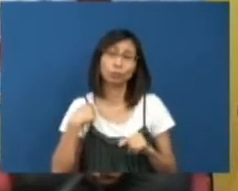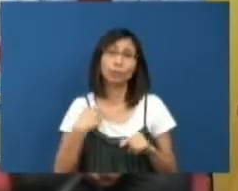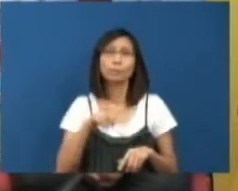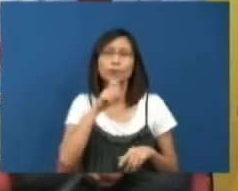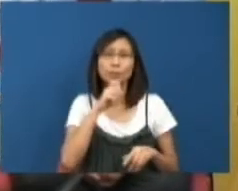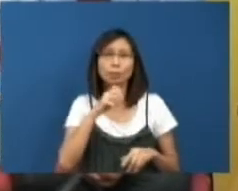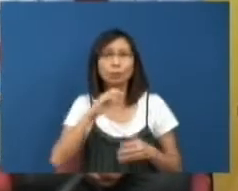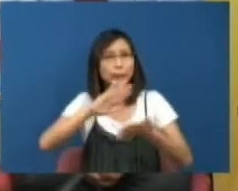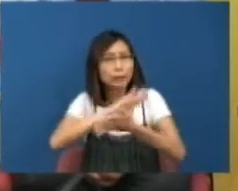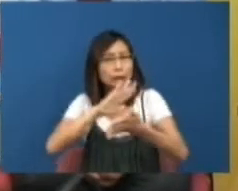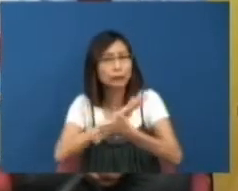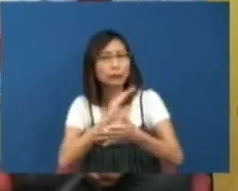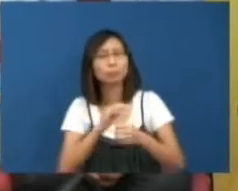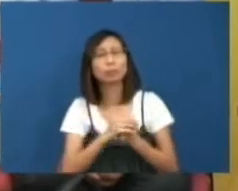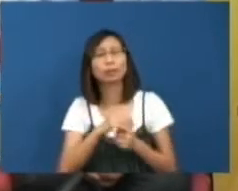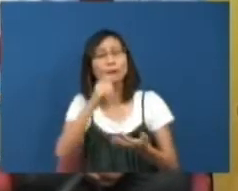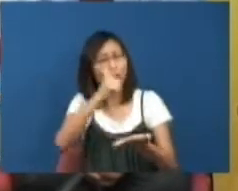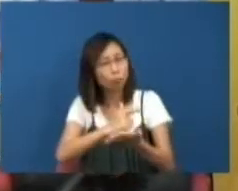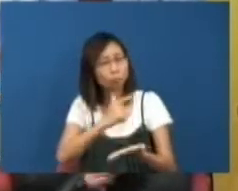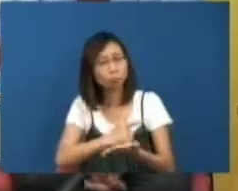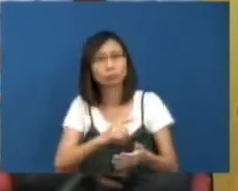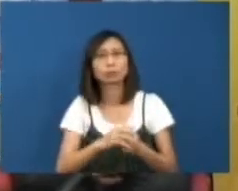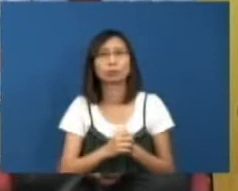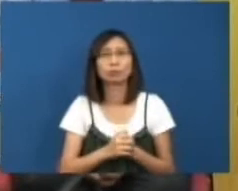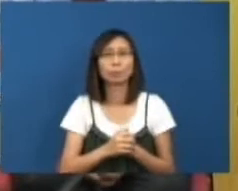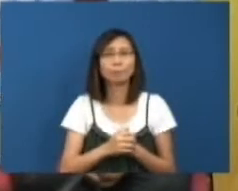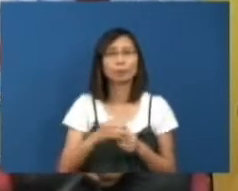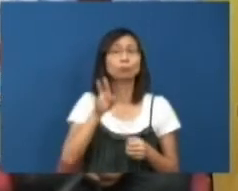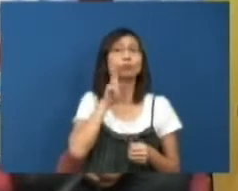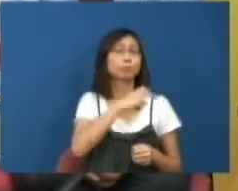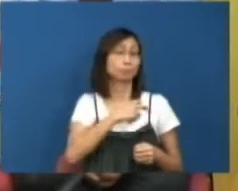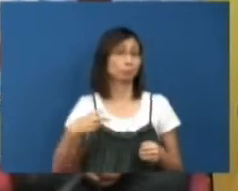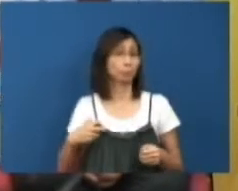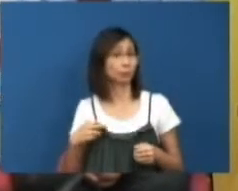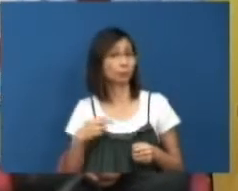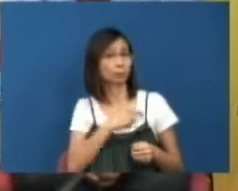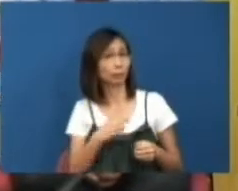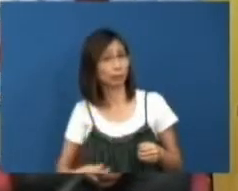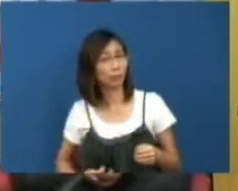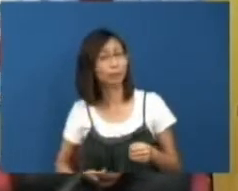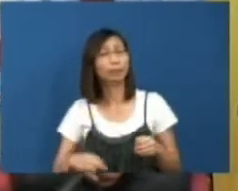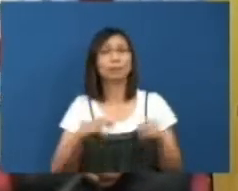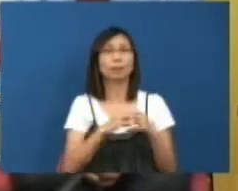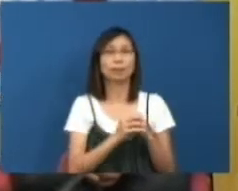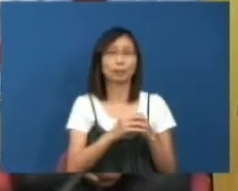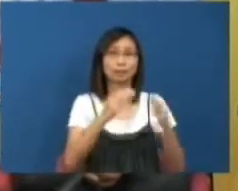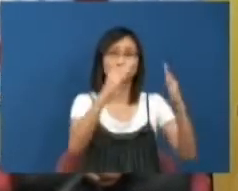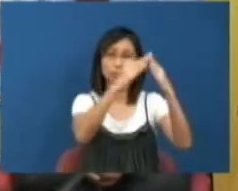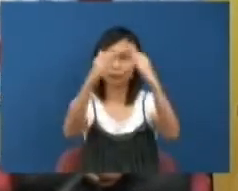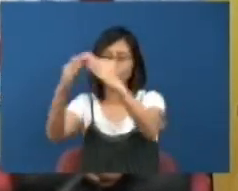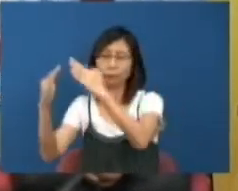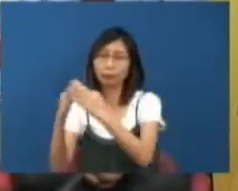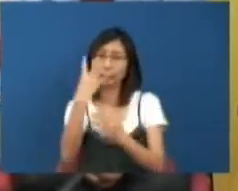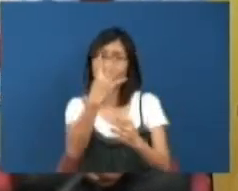前前輩嘅經驗咧，其實好重要噶嘛。點解四合院咧喺中國存在咁多年咧？一個冬暖夏涼啊嘛，同埋